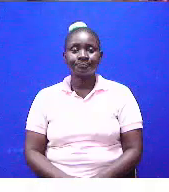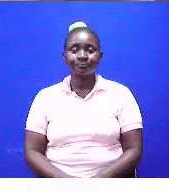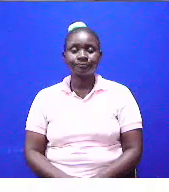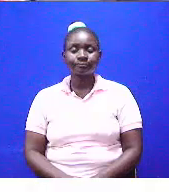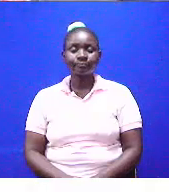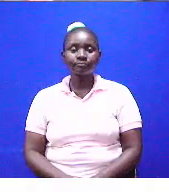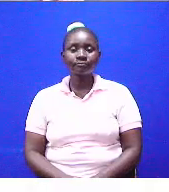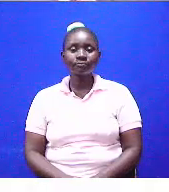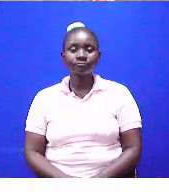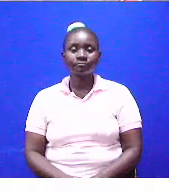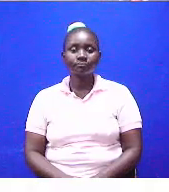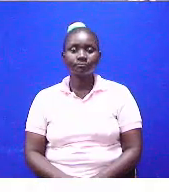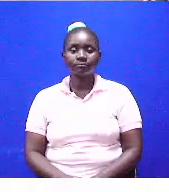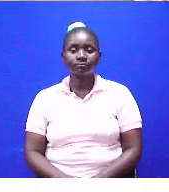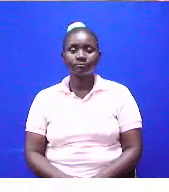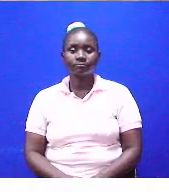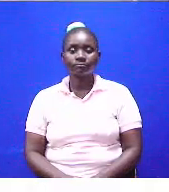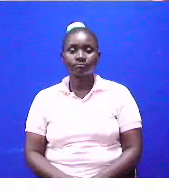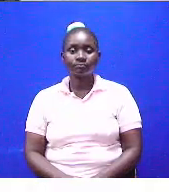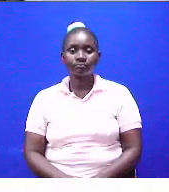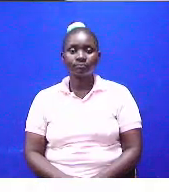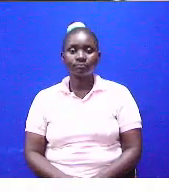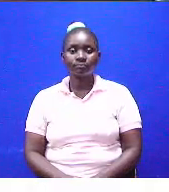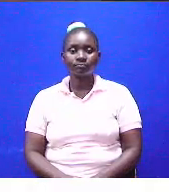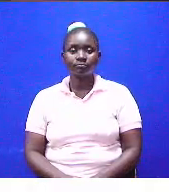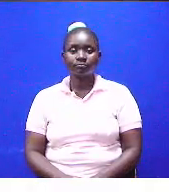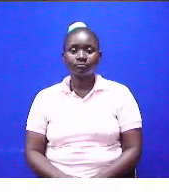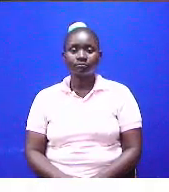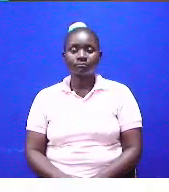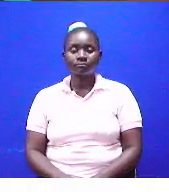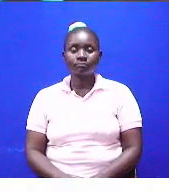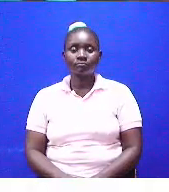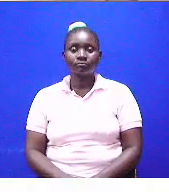asante ewe